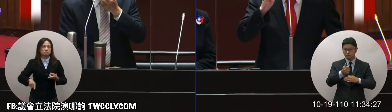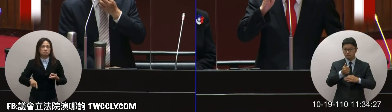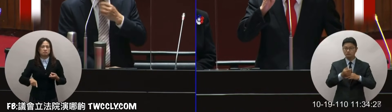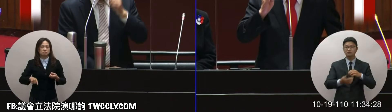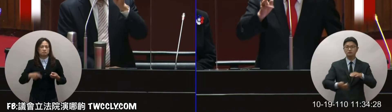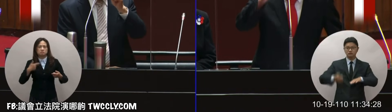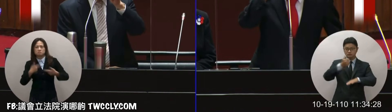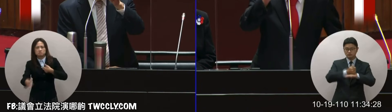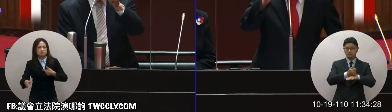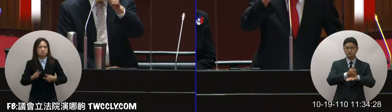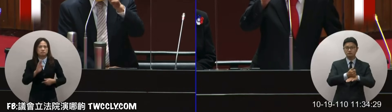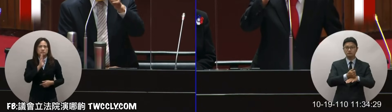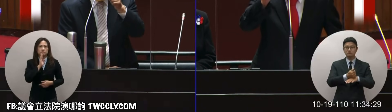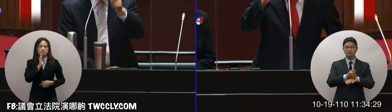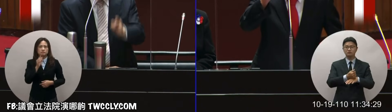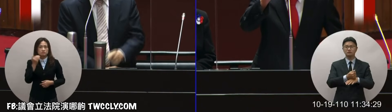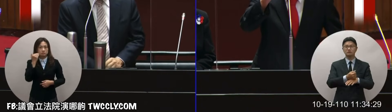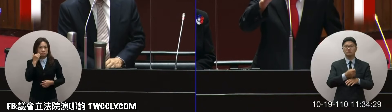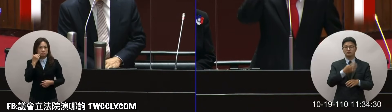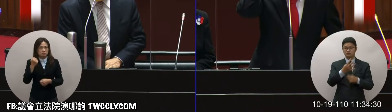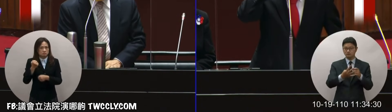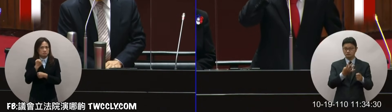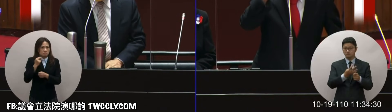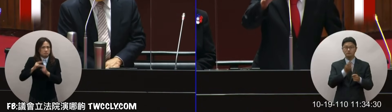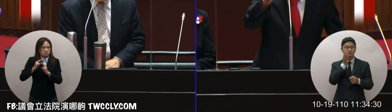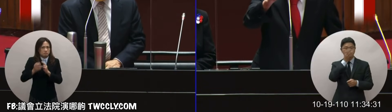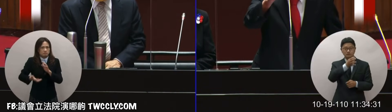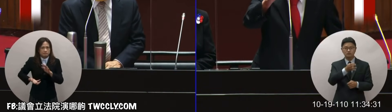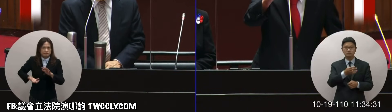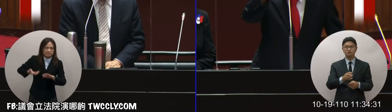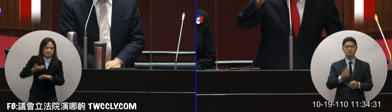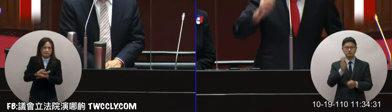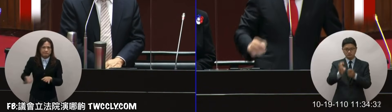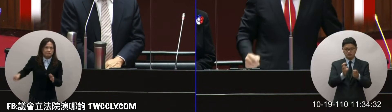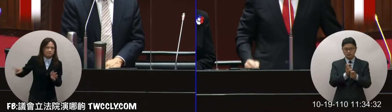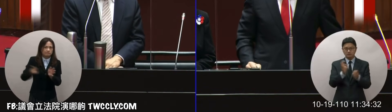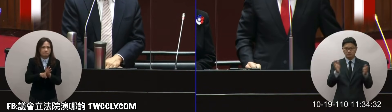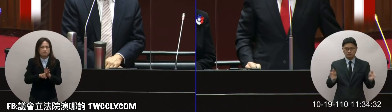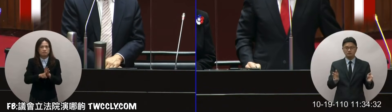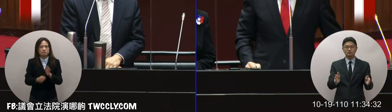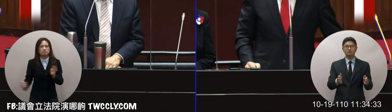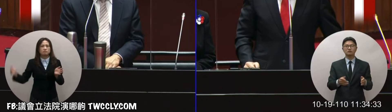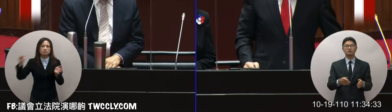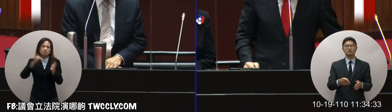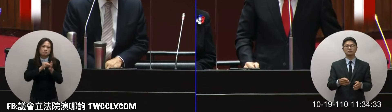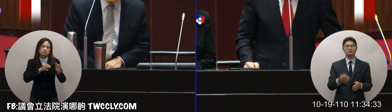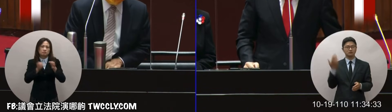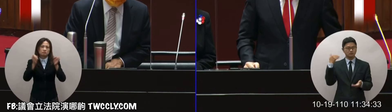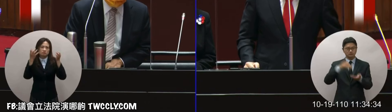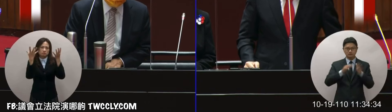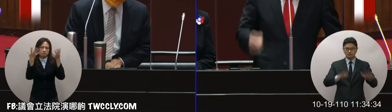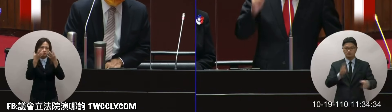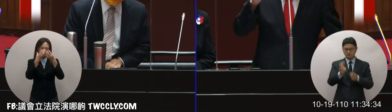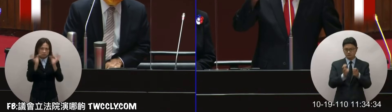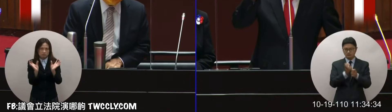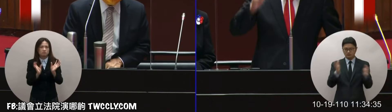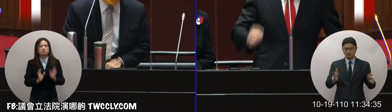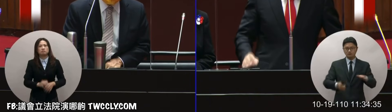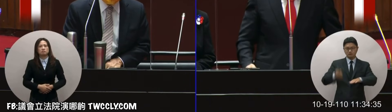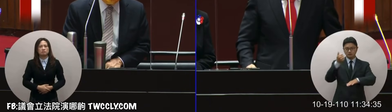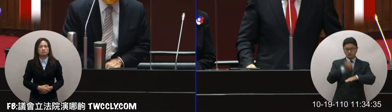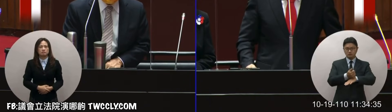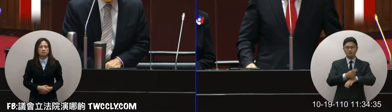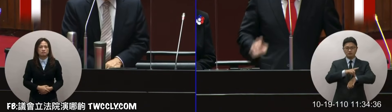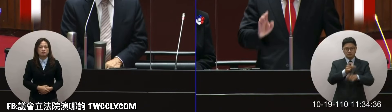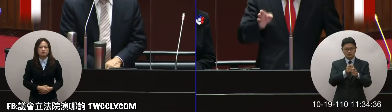四个月啊， 穷兵黩武，三十 年来 最后经济崩溃， 任期最长的阁揆。院长，苏联怎